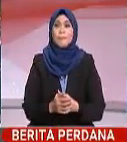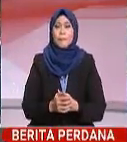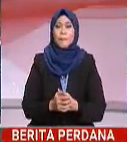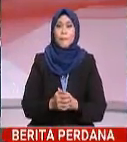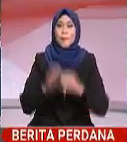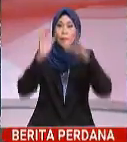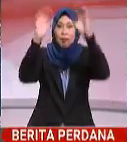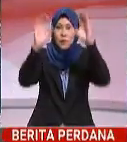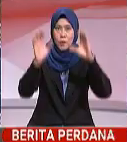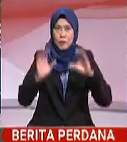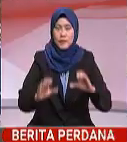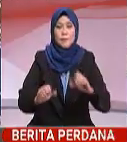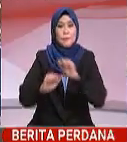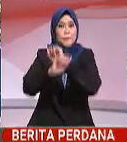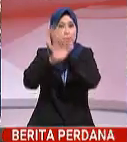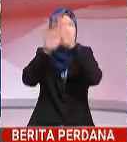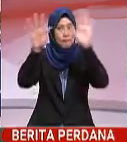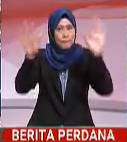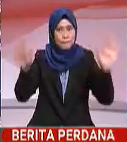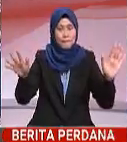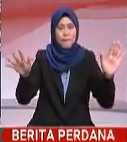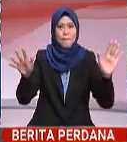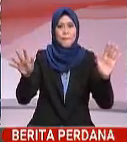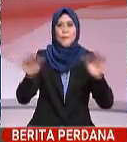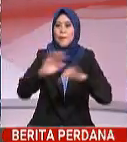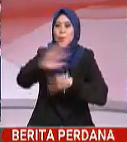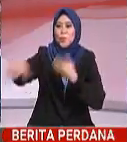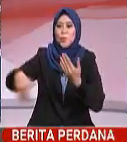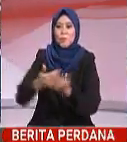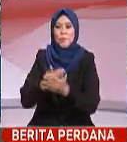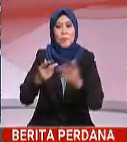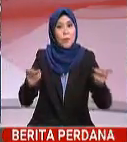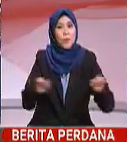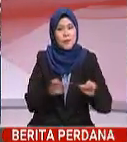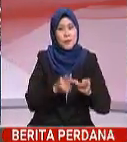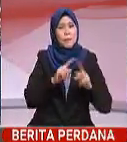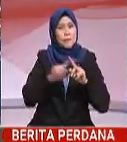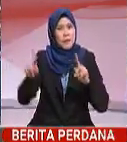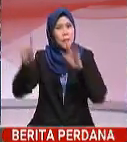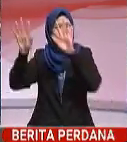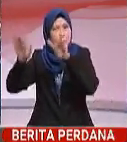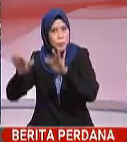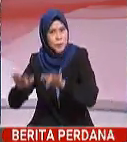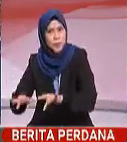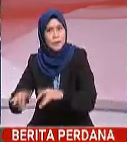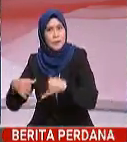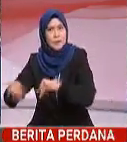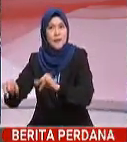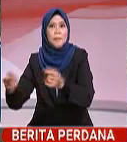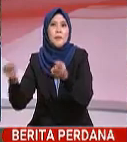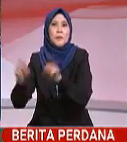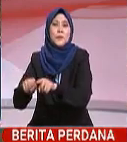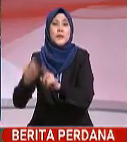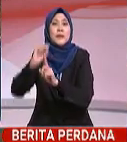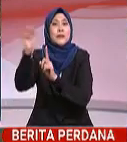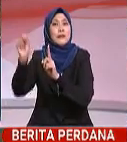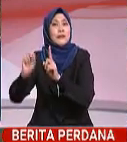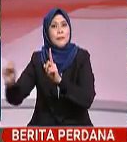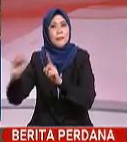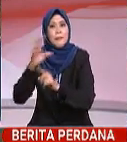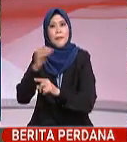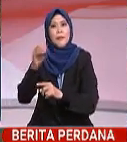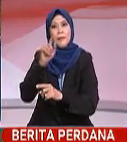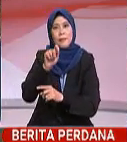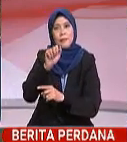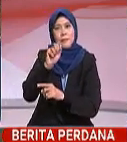Keadaan cuaca juga dilihat cerah bagi hampir kesemua kawasan kecuali hujan yang kini sedang berlaku di sekitar bahagian Sandakan dan juga